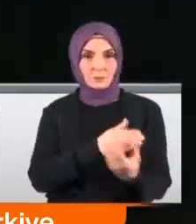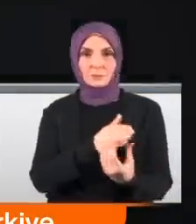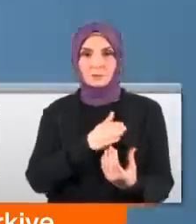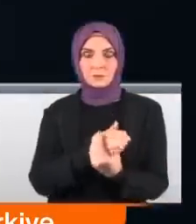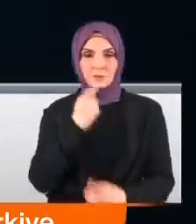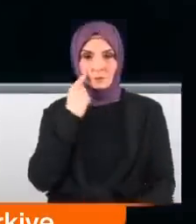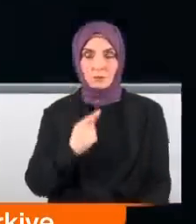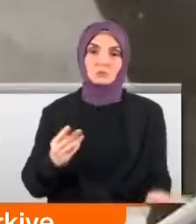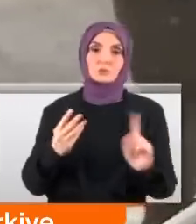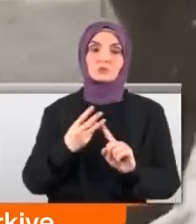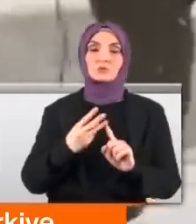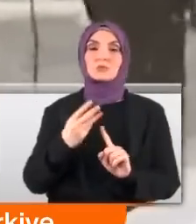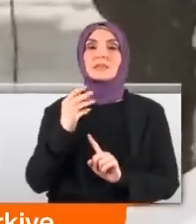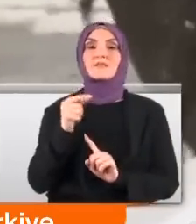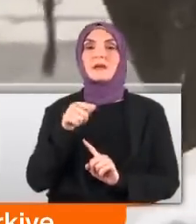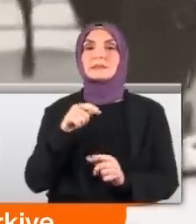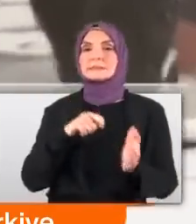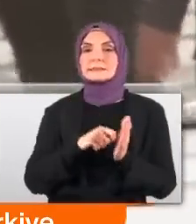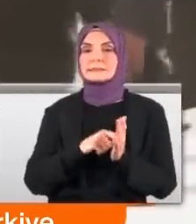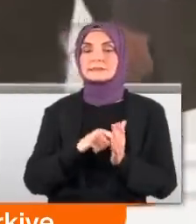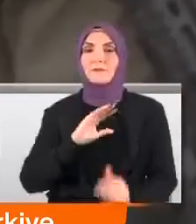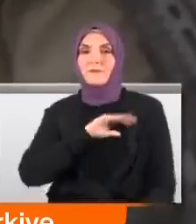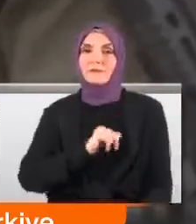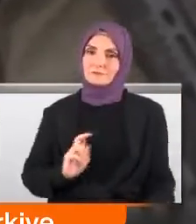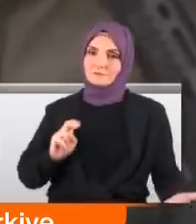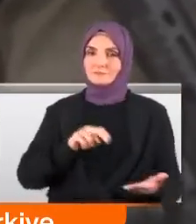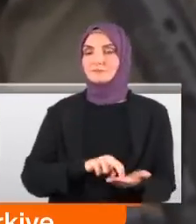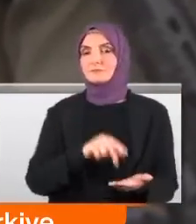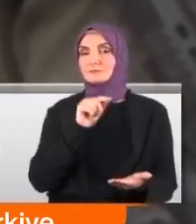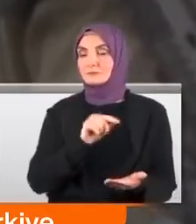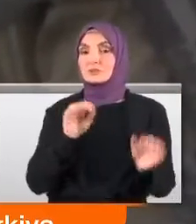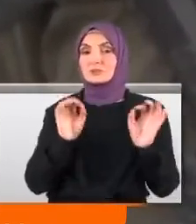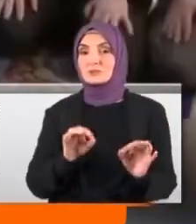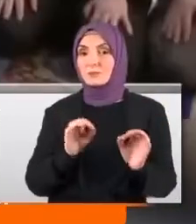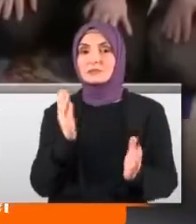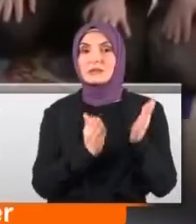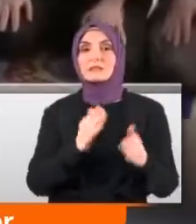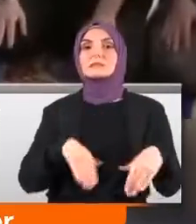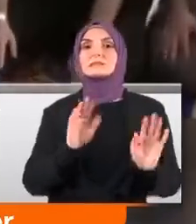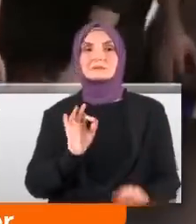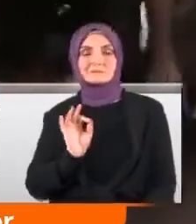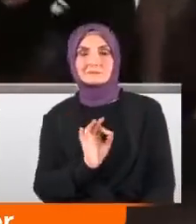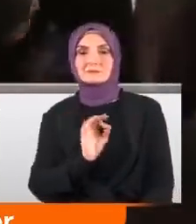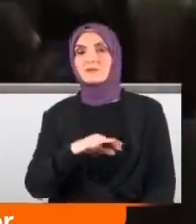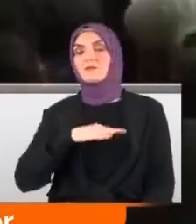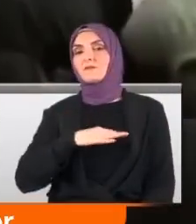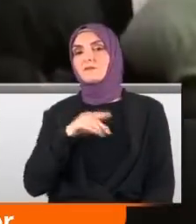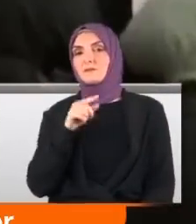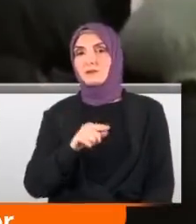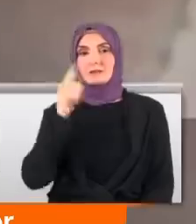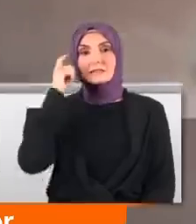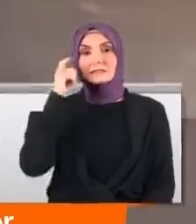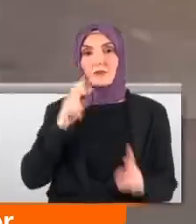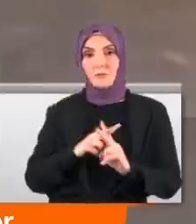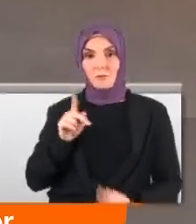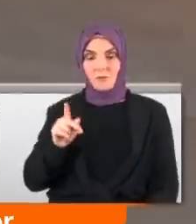da konuşulmaya başlandığı Mescid-i Aksa'da ise bu kez saldırı değil taciz vardı. İsrail polisi namaz kılanların başında nöbet